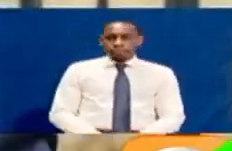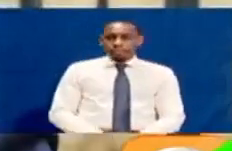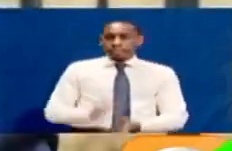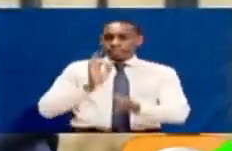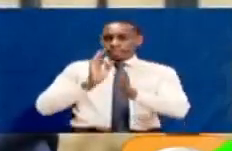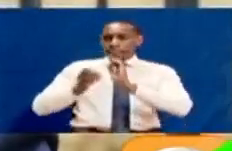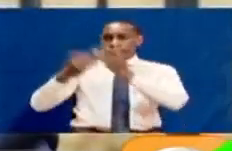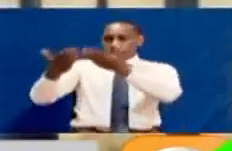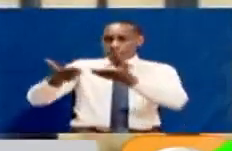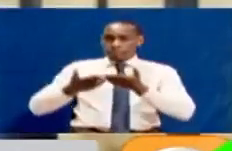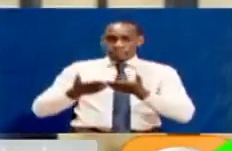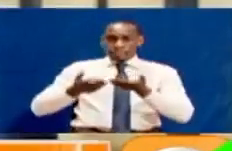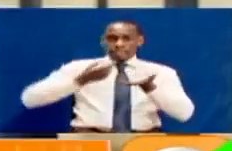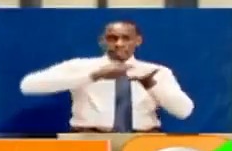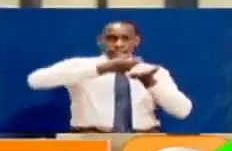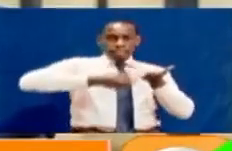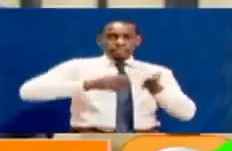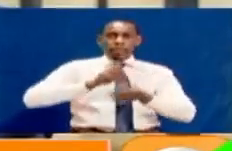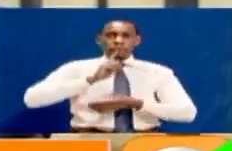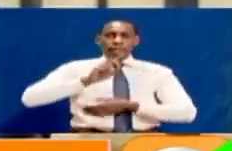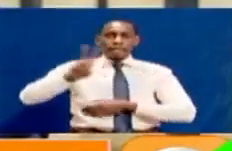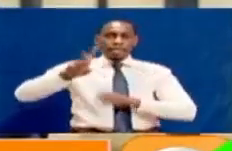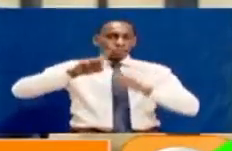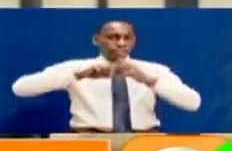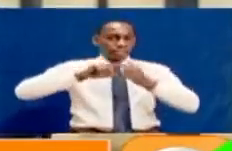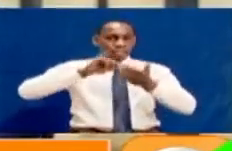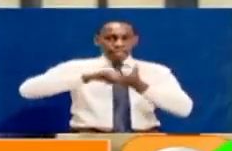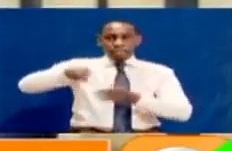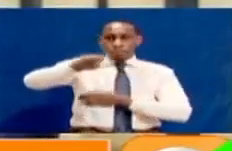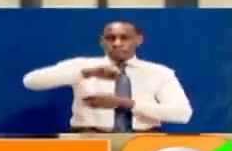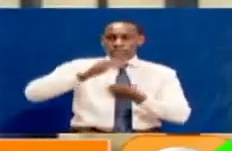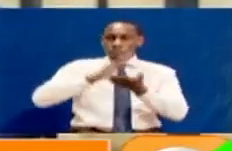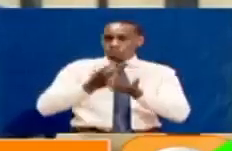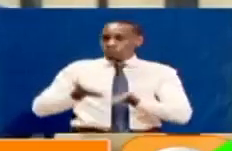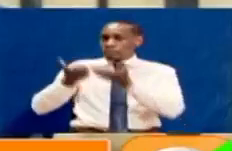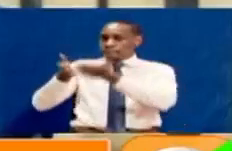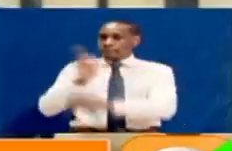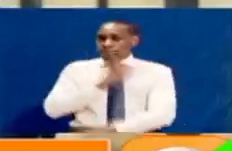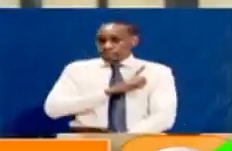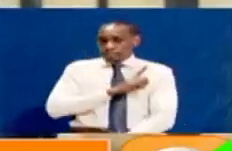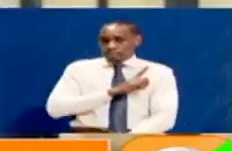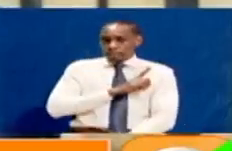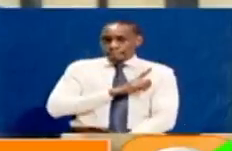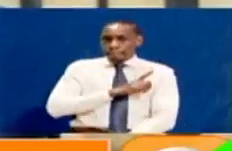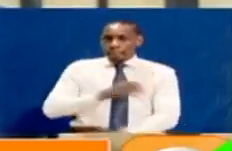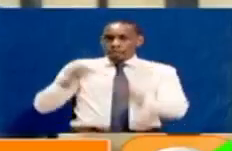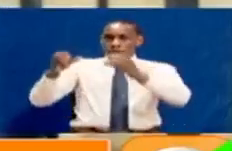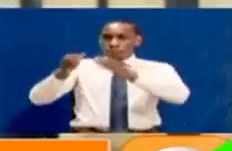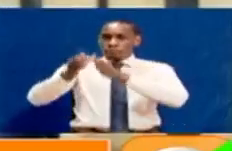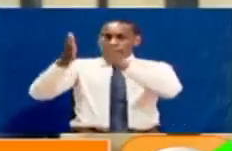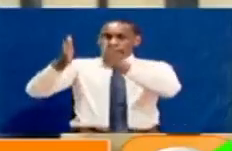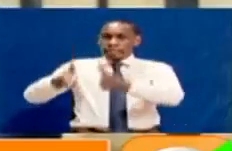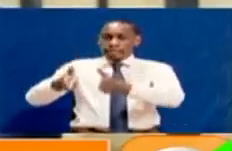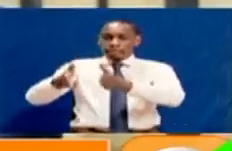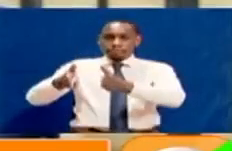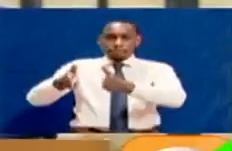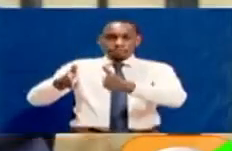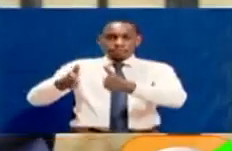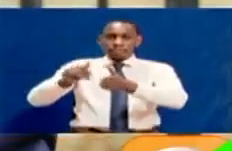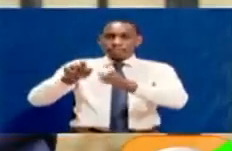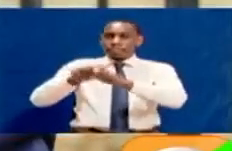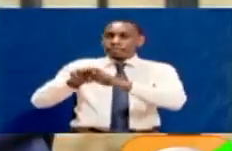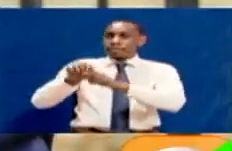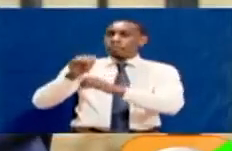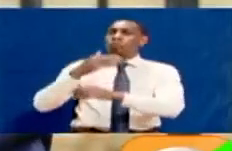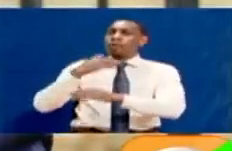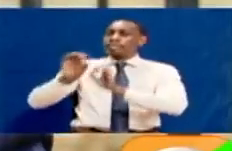received signatures 126 of them which we have forwarded to the party leader, just